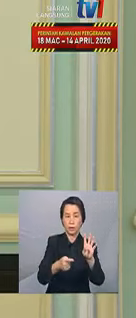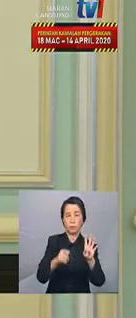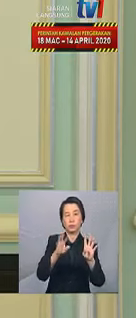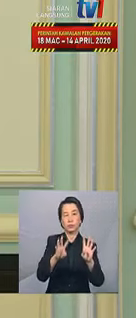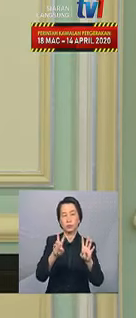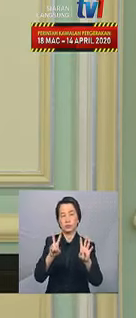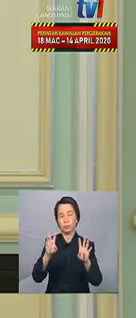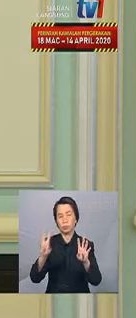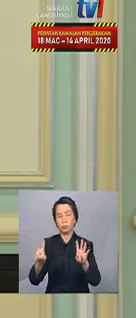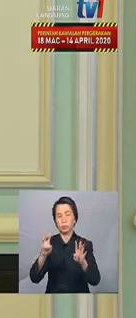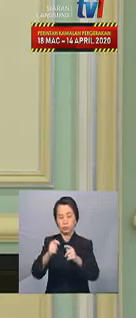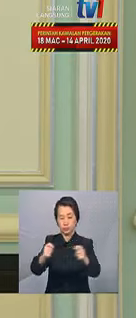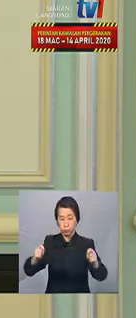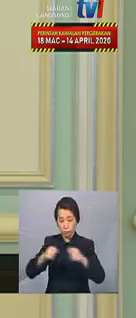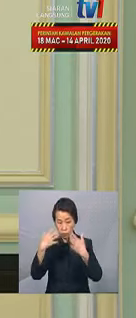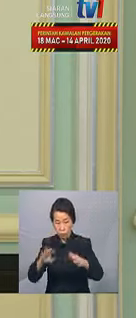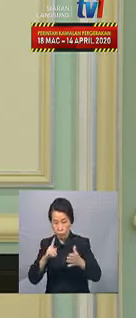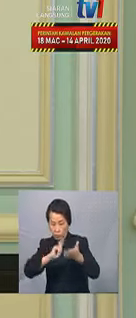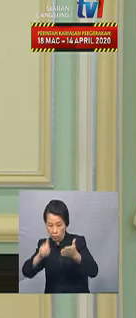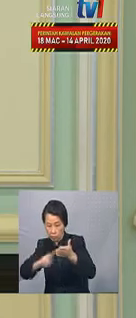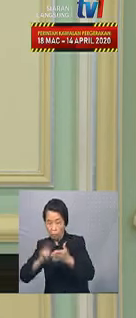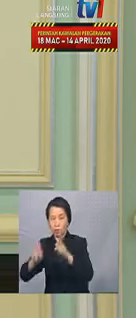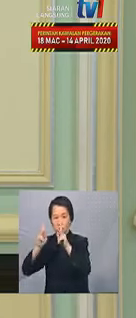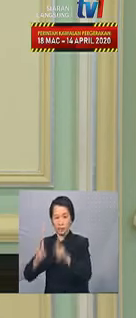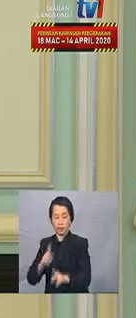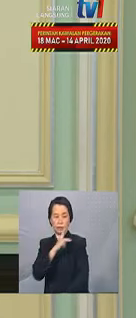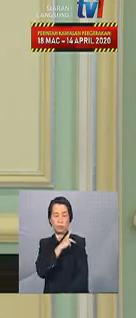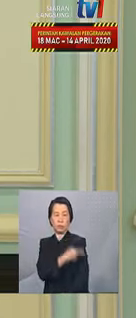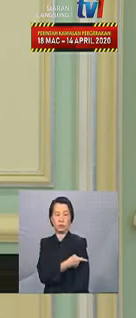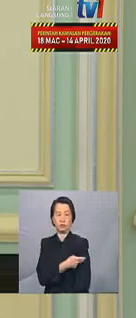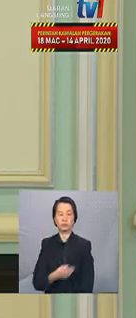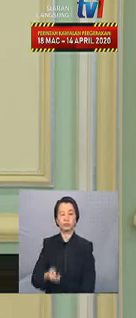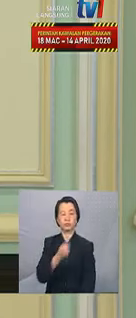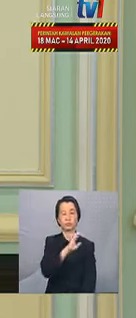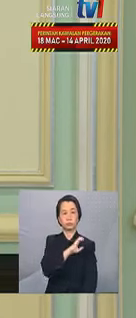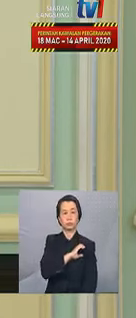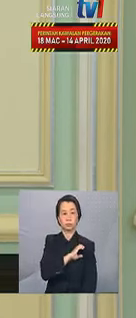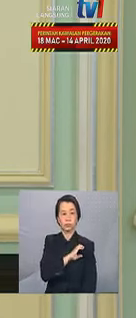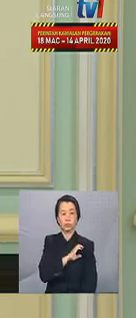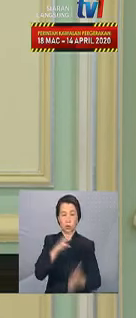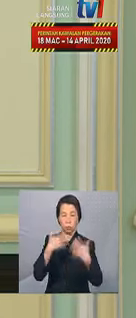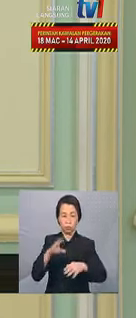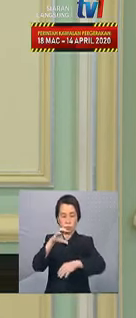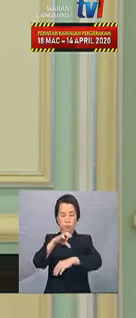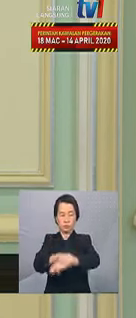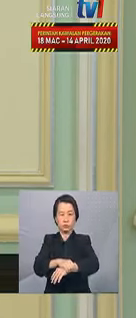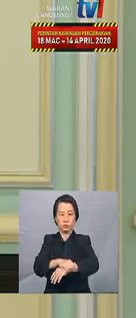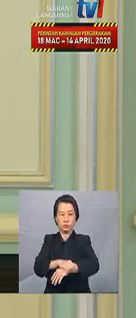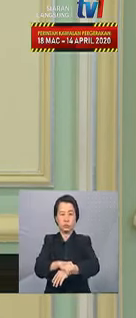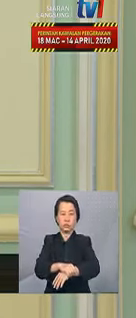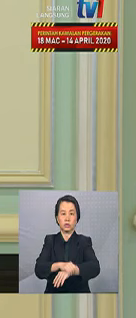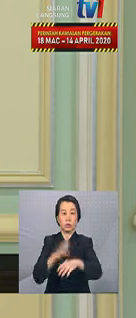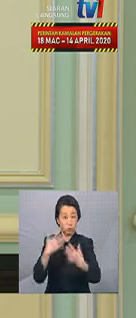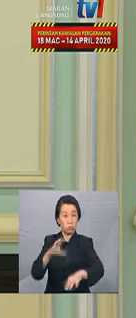4,822 premis telah diperiksa oleh pihak berkuasa. PDRM telah menahan